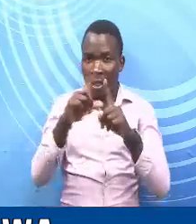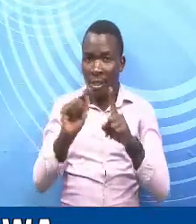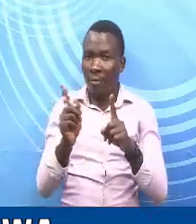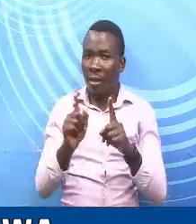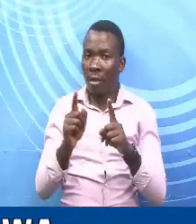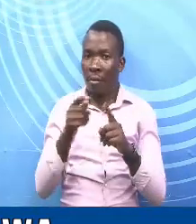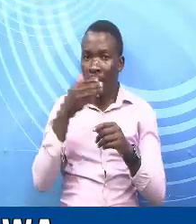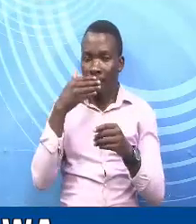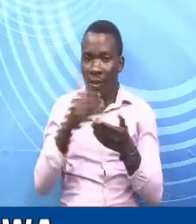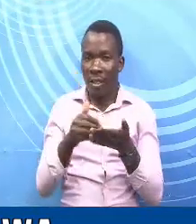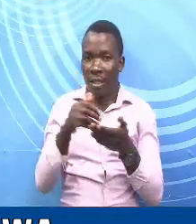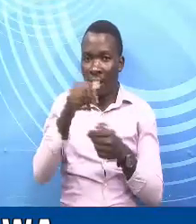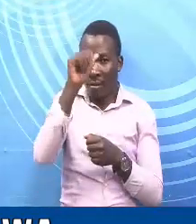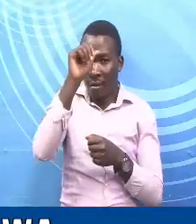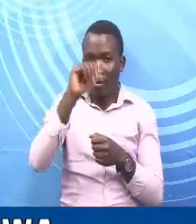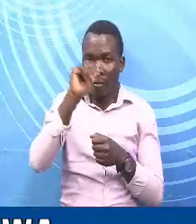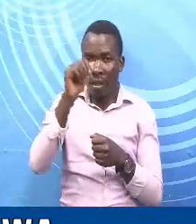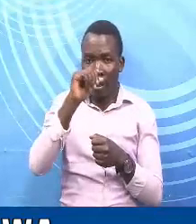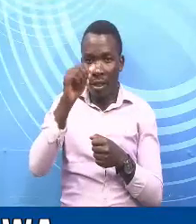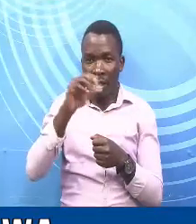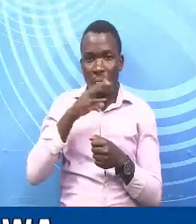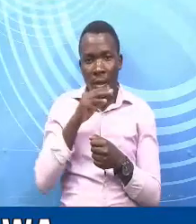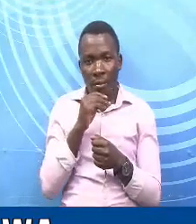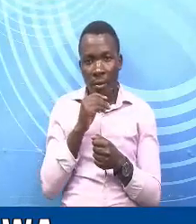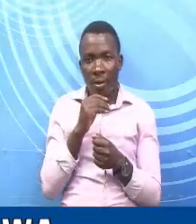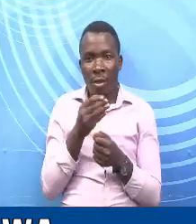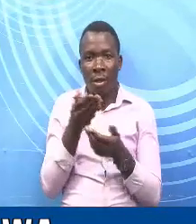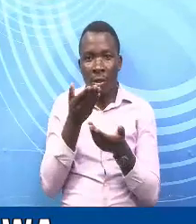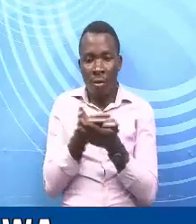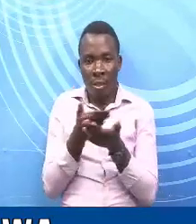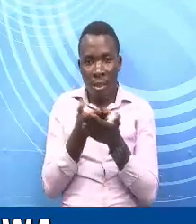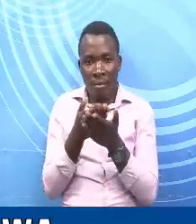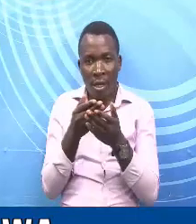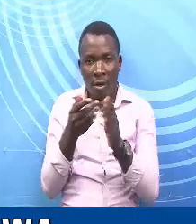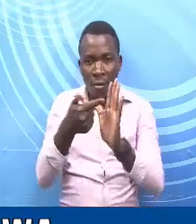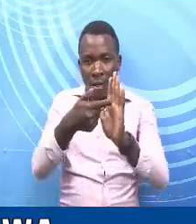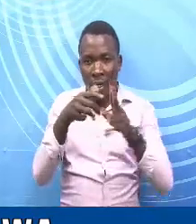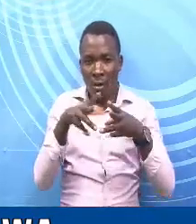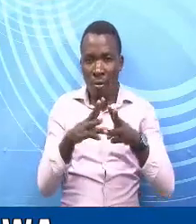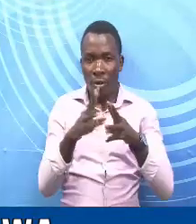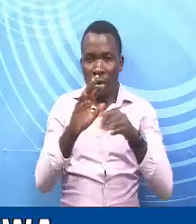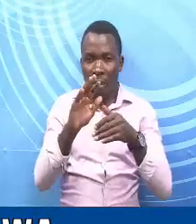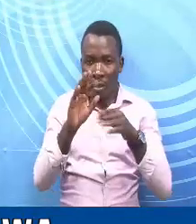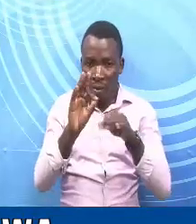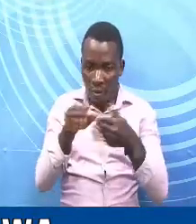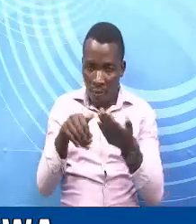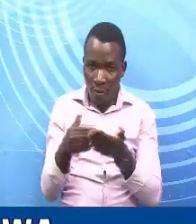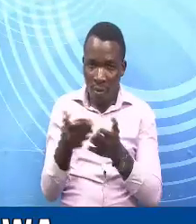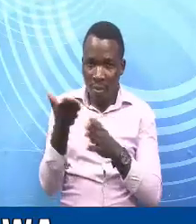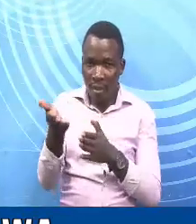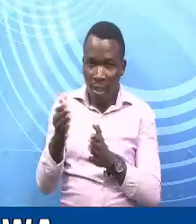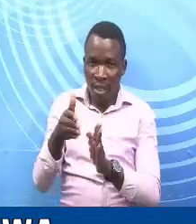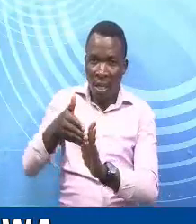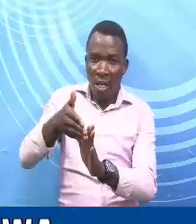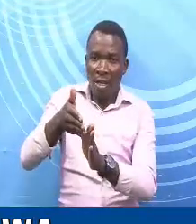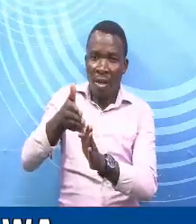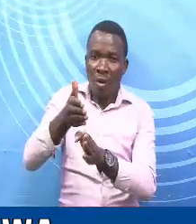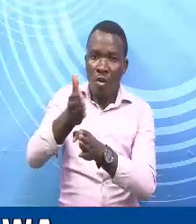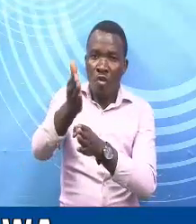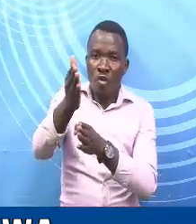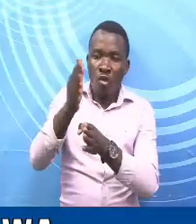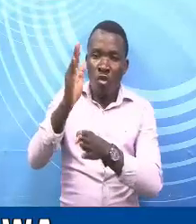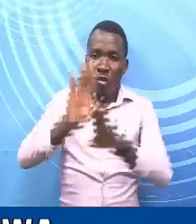kuzamura imyumvire no gukomeza nyine kumva uko ibintu bimeze ku murongo uruhare rero rw'ubuyobozi nta rundi ni ugukomeza kuganira